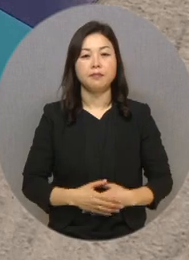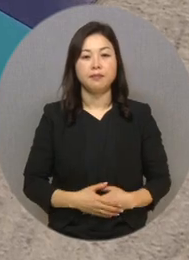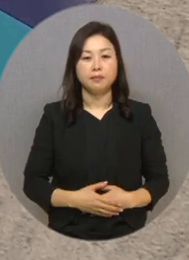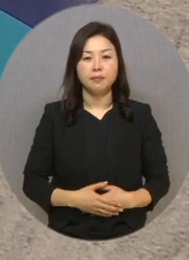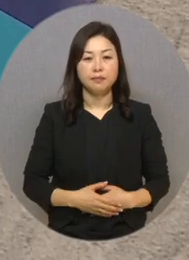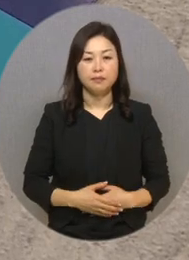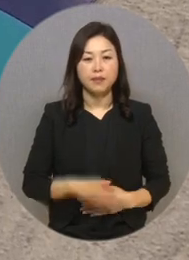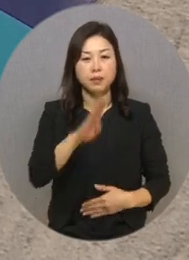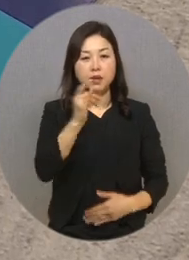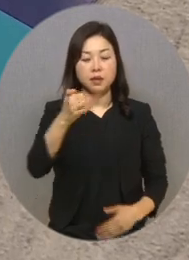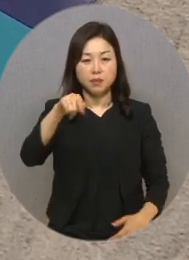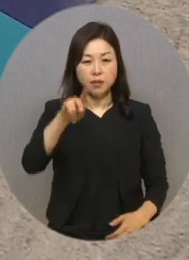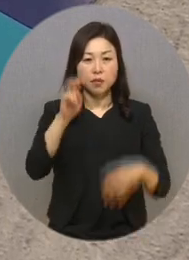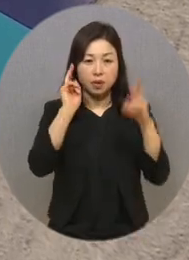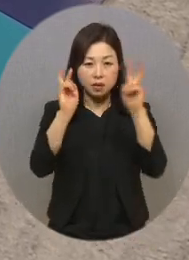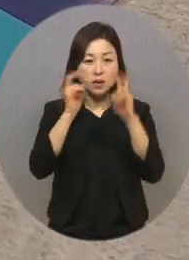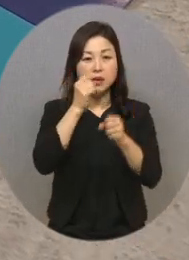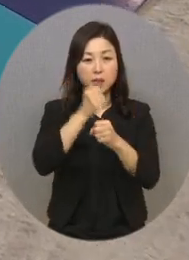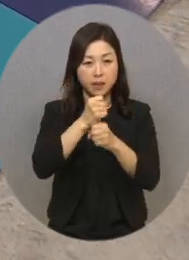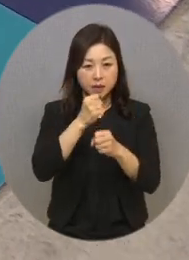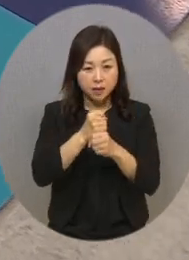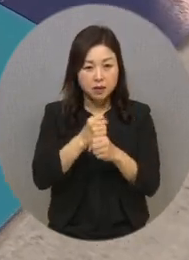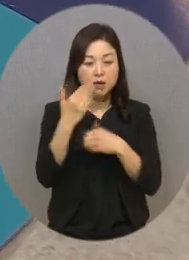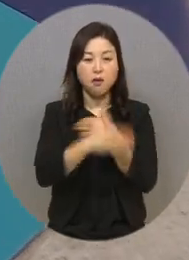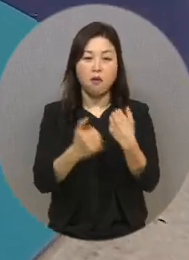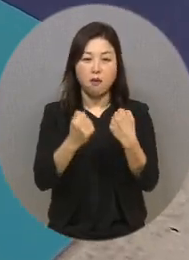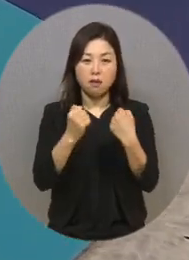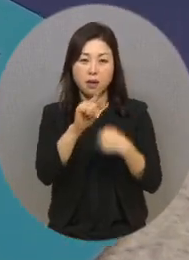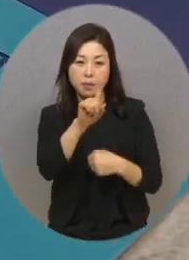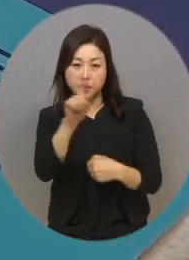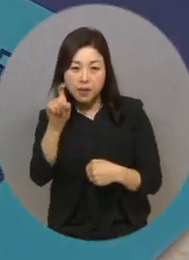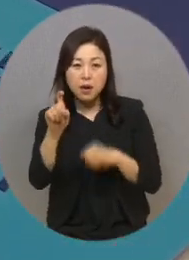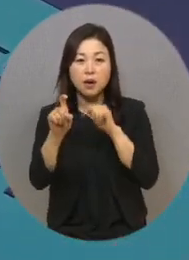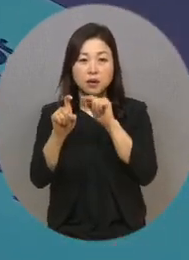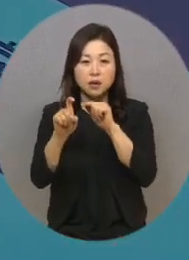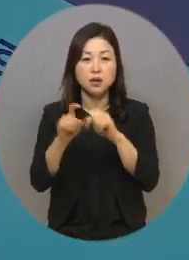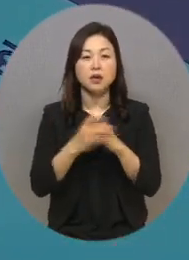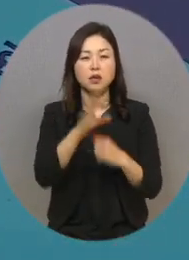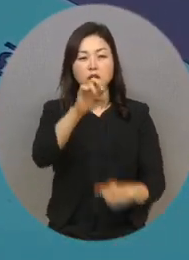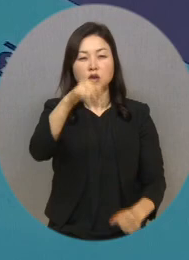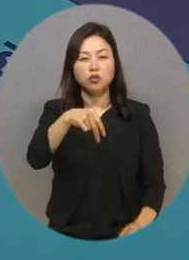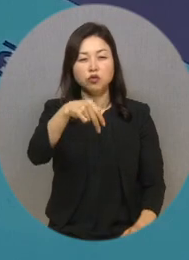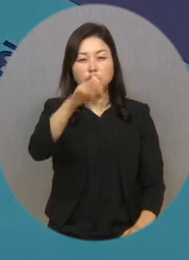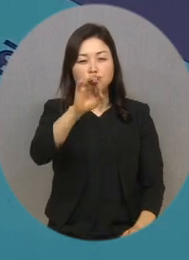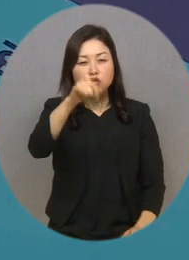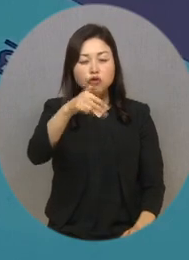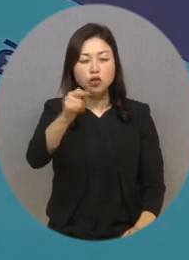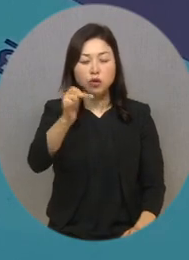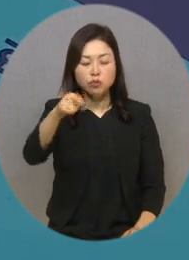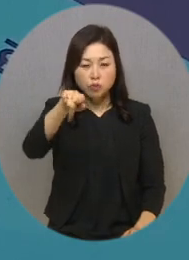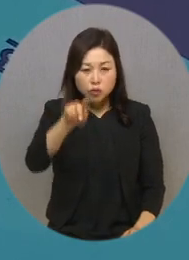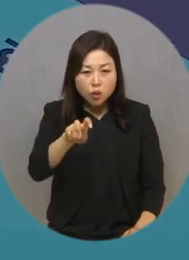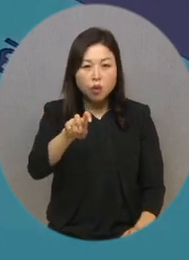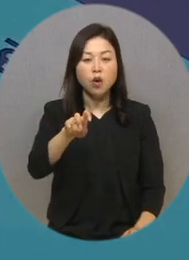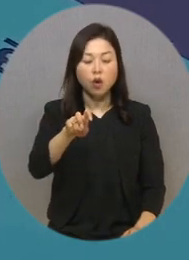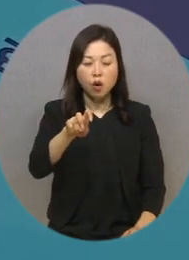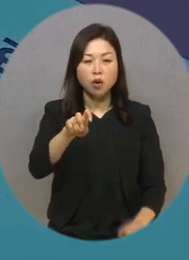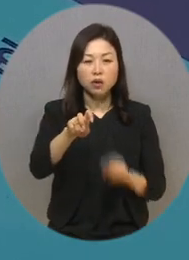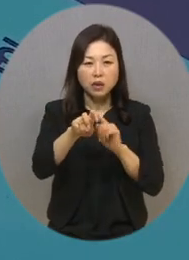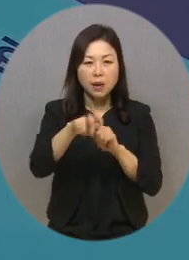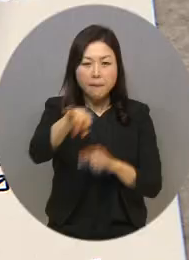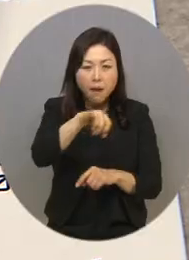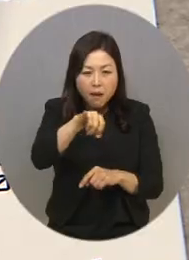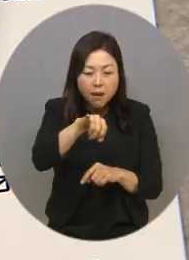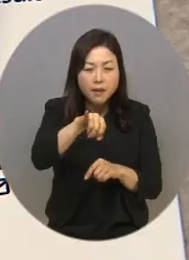비디 펌에서 개발한 신바이오틱스 바이오스는 우점종의 효모와 유산균을 통해 세균을 억제하는 것이